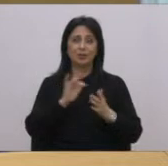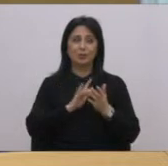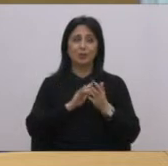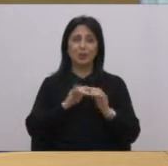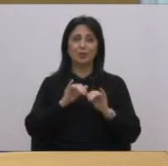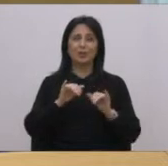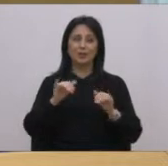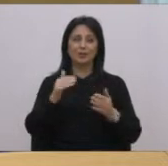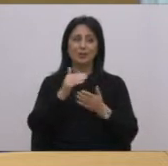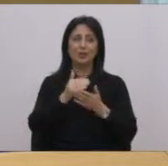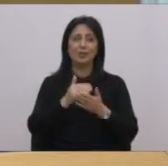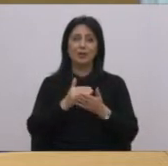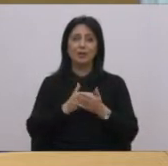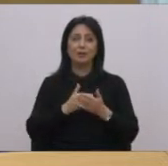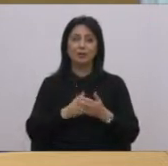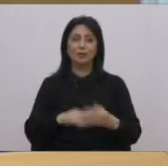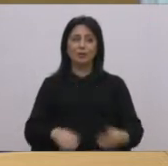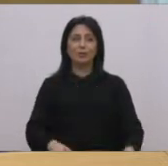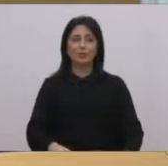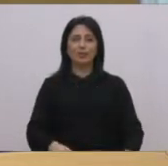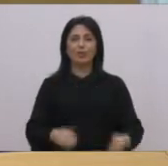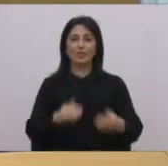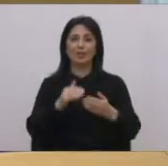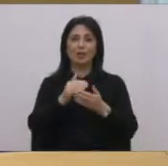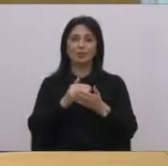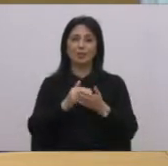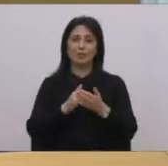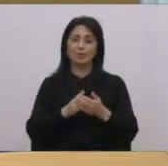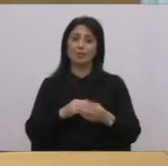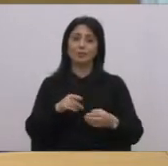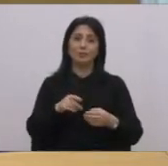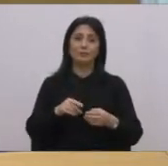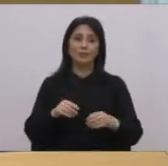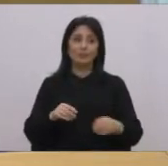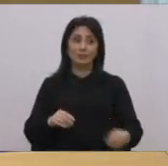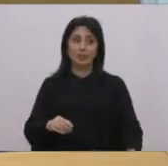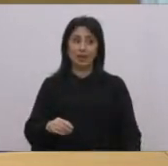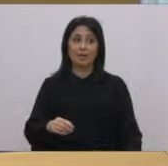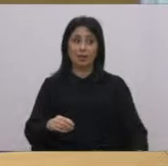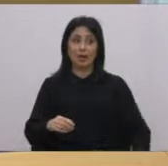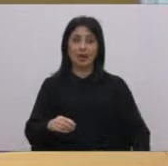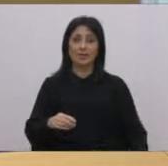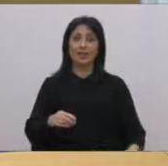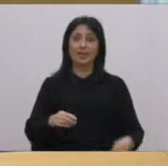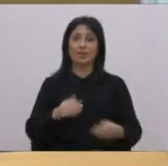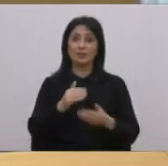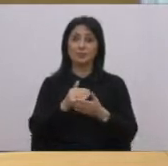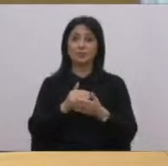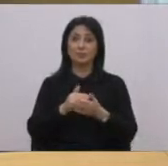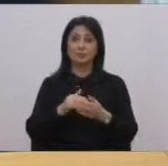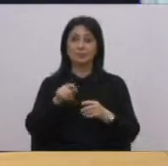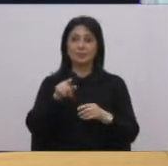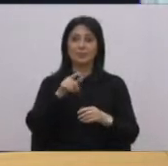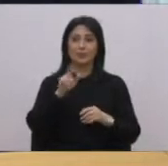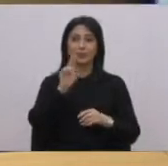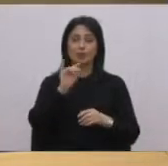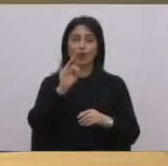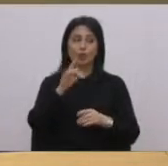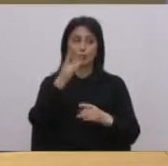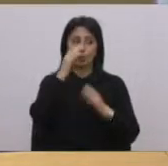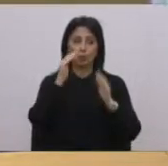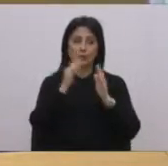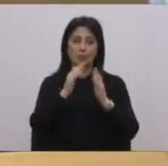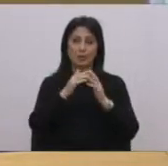განვითარებას სერიოზულად აფერხებს, აი მაგალითად გოდერძის მიმართულებით და ბოლოს მინდოდა მეკითხა ჩხოროწყუს ცენტრალურ პარკზე და ჩხოროწყუს კულტურის